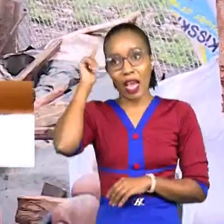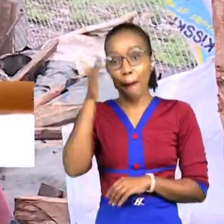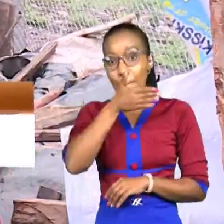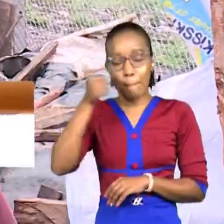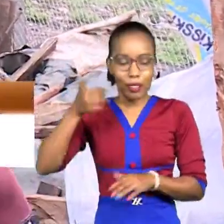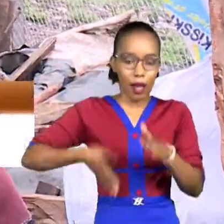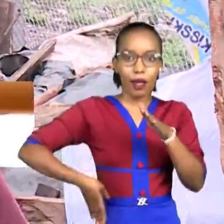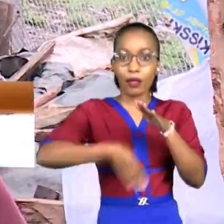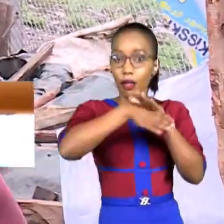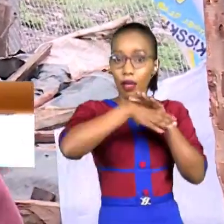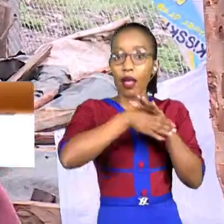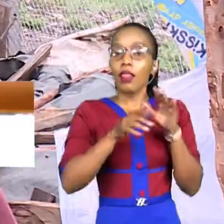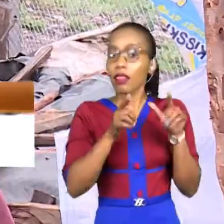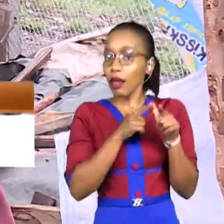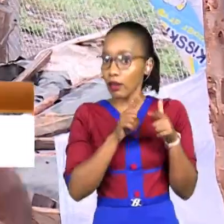angetolewa